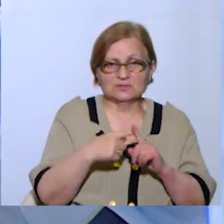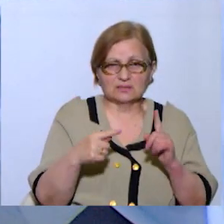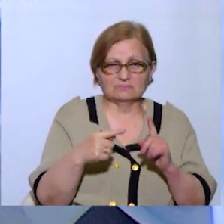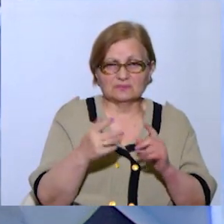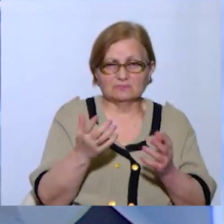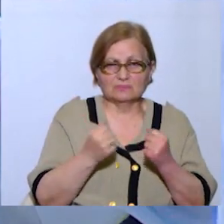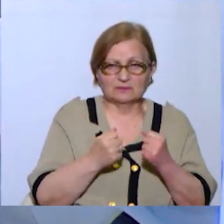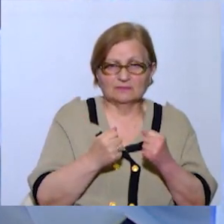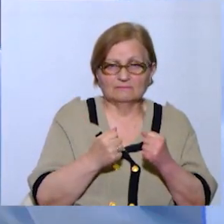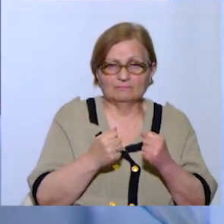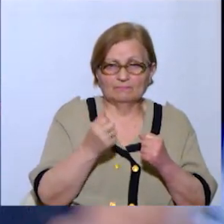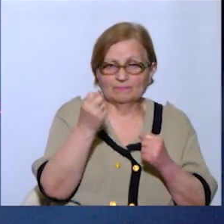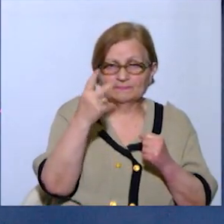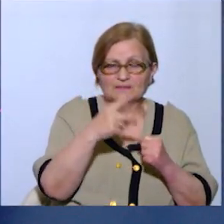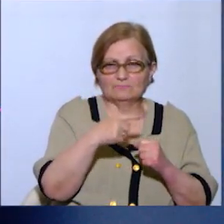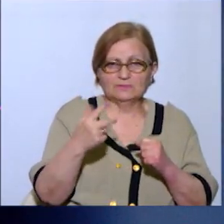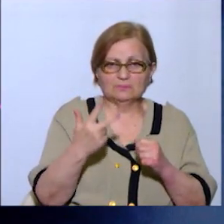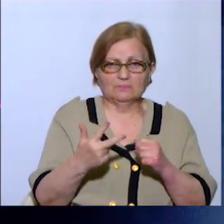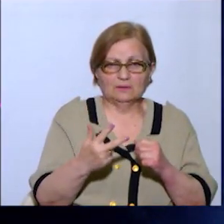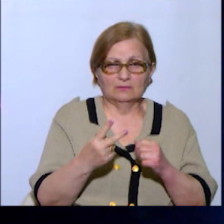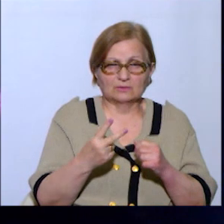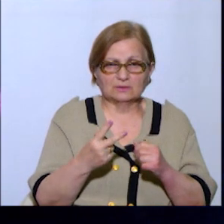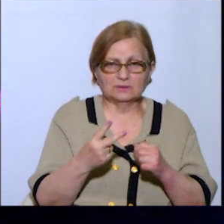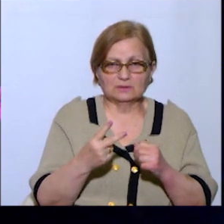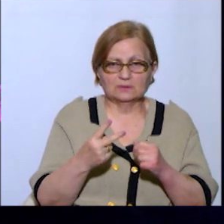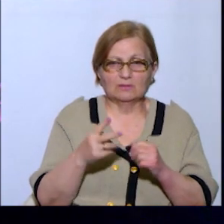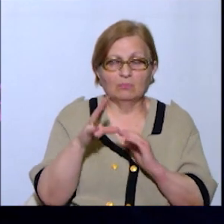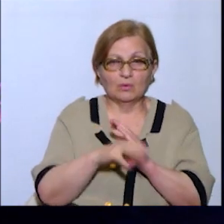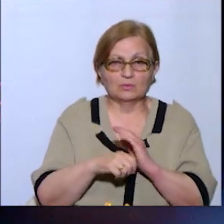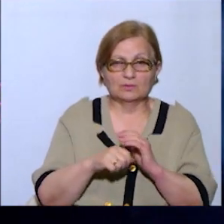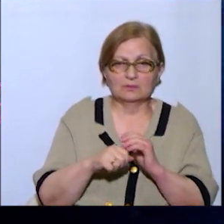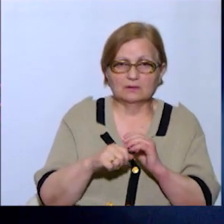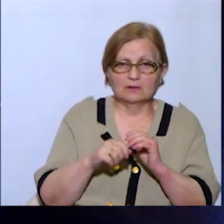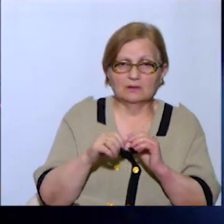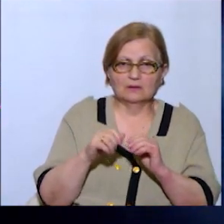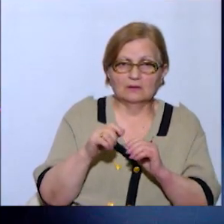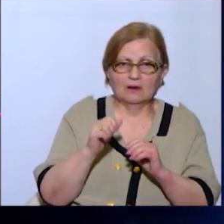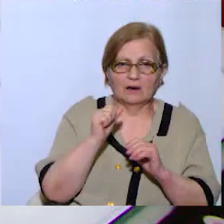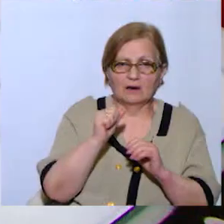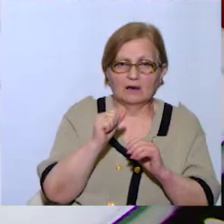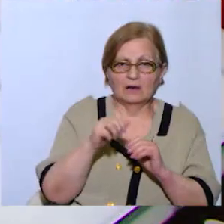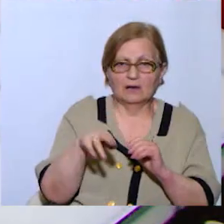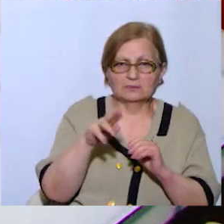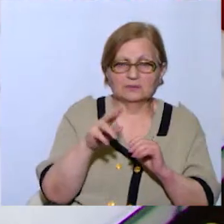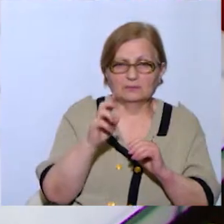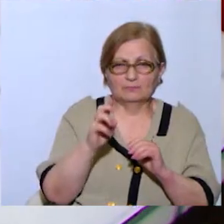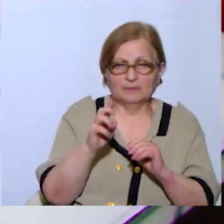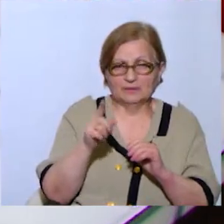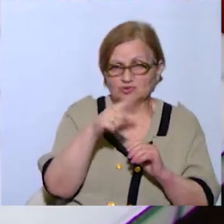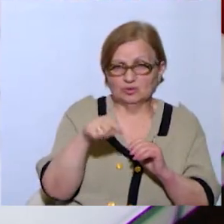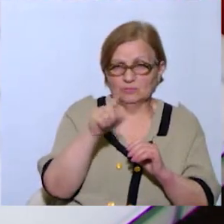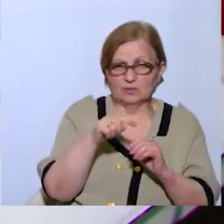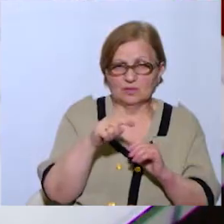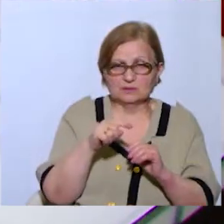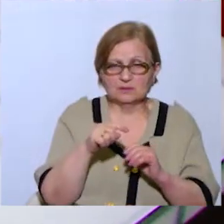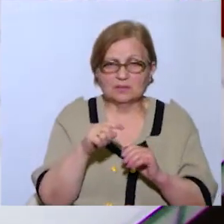მიიღება 13/2. და ბოლოს ბოლო ნაბიჯი ADB სამკუთხედზე შემოხაზული წრეწირის